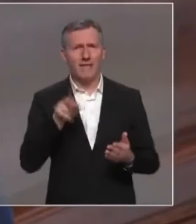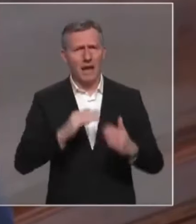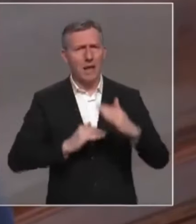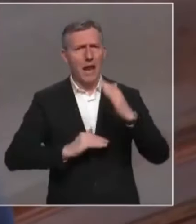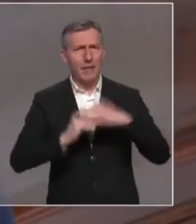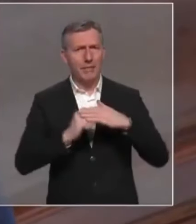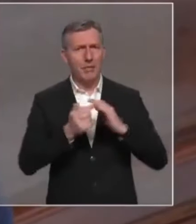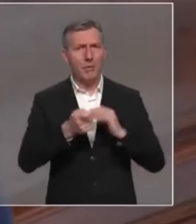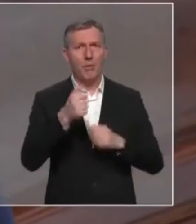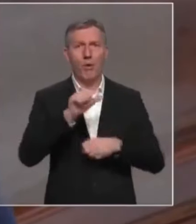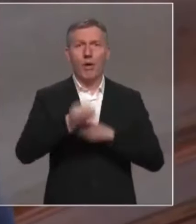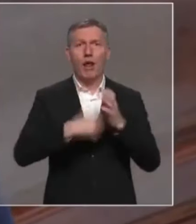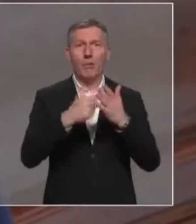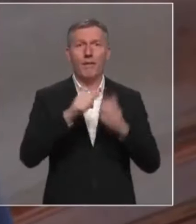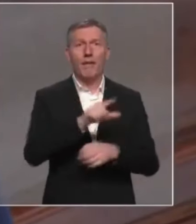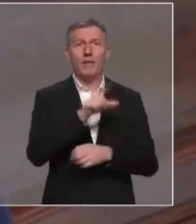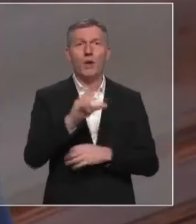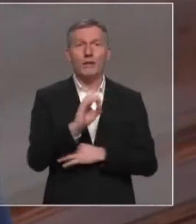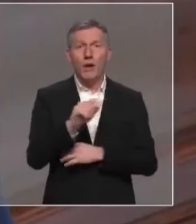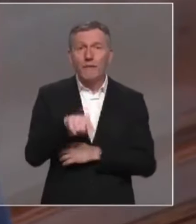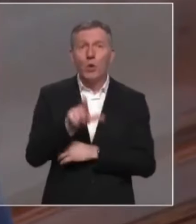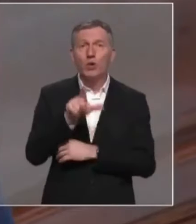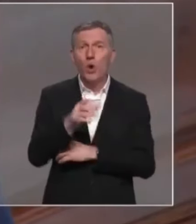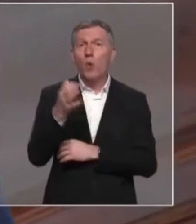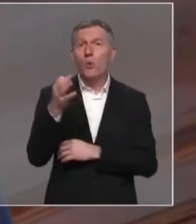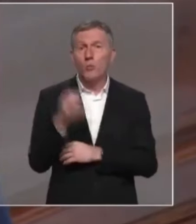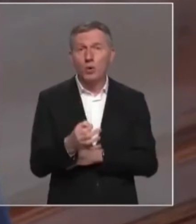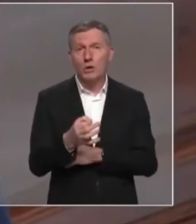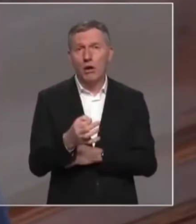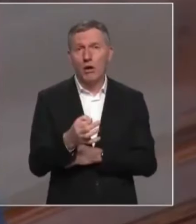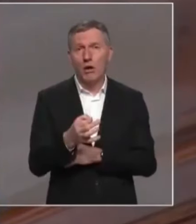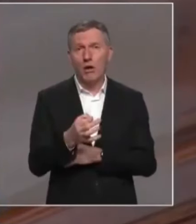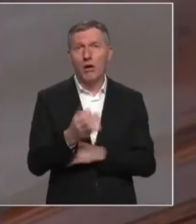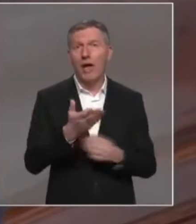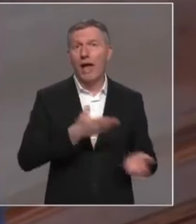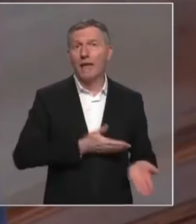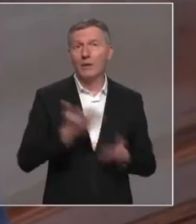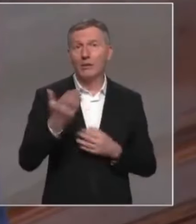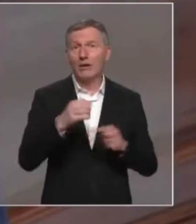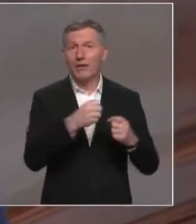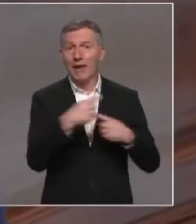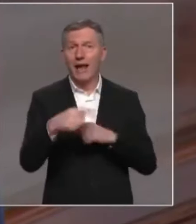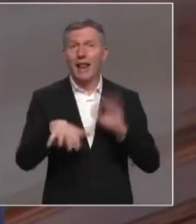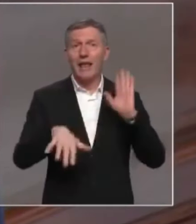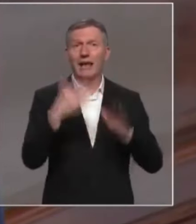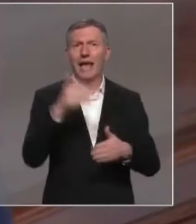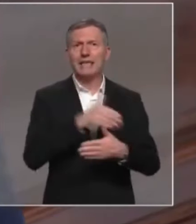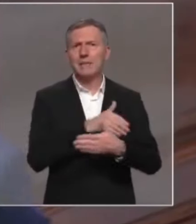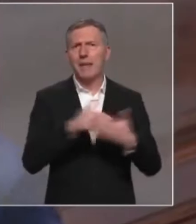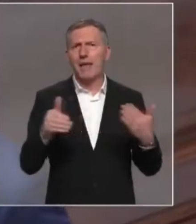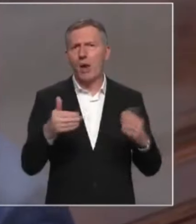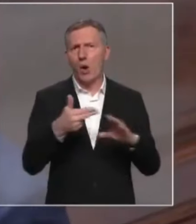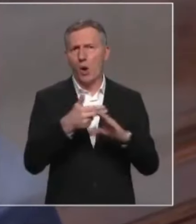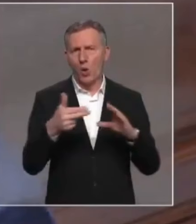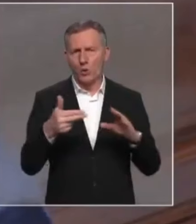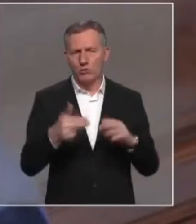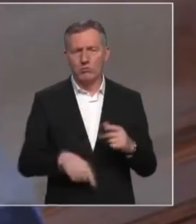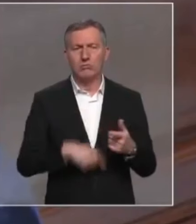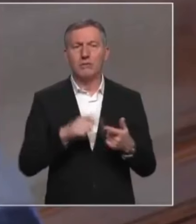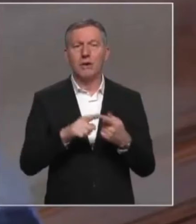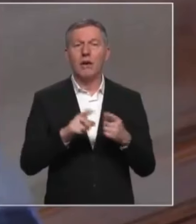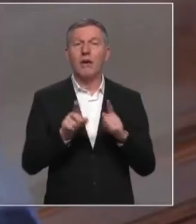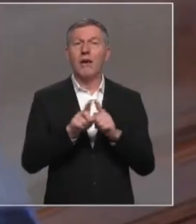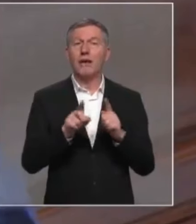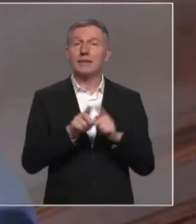limitées. En 2022, c'est 0,2%. 0,2% de nos exportations, c'est 15 millions d'euros, premièrement. Deuxièmement,